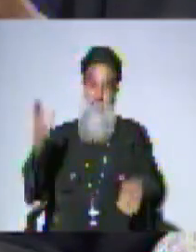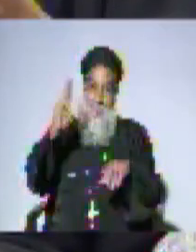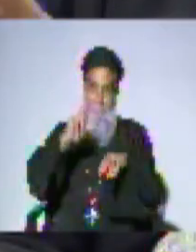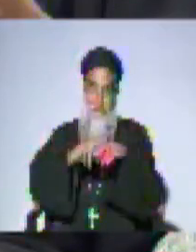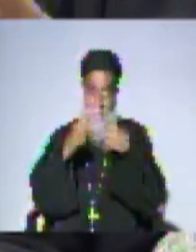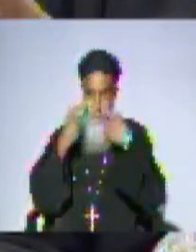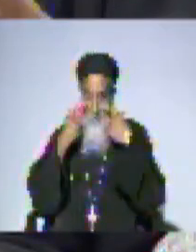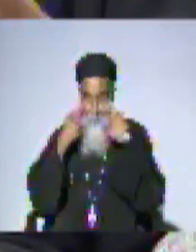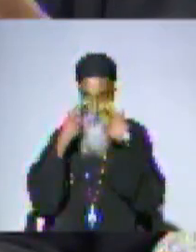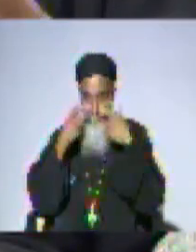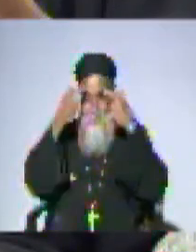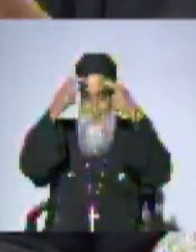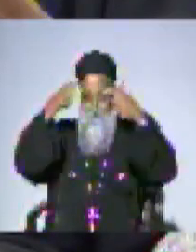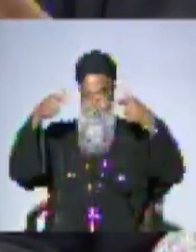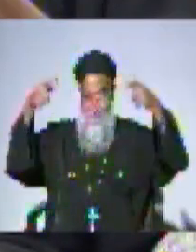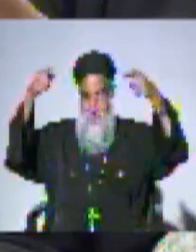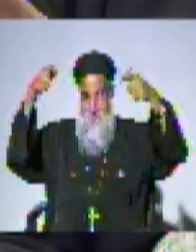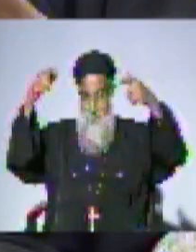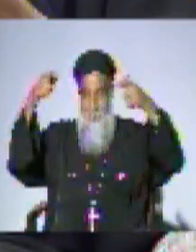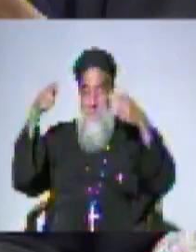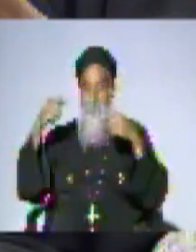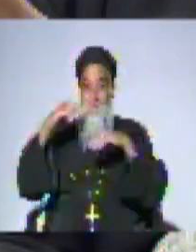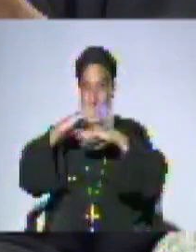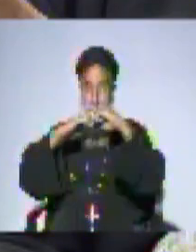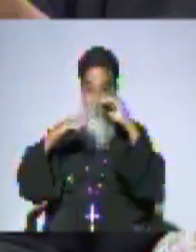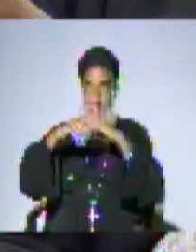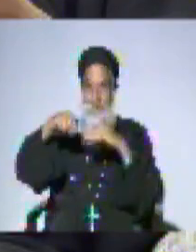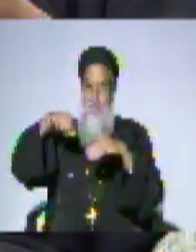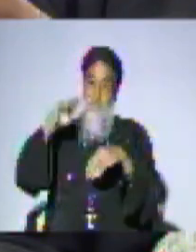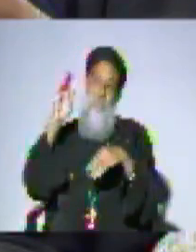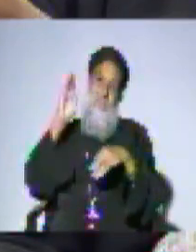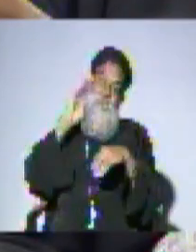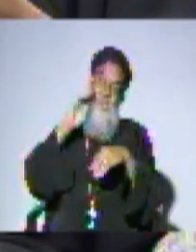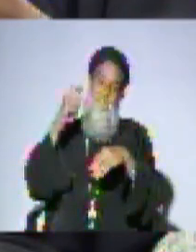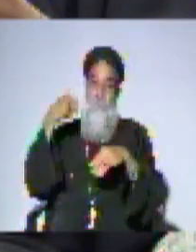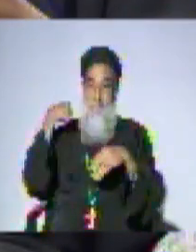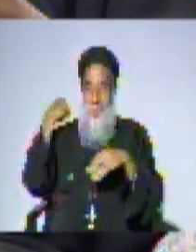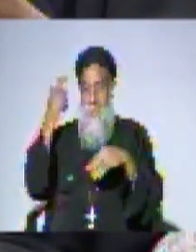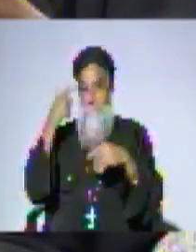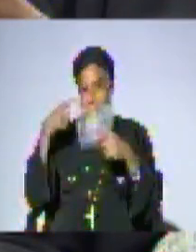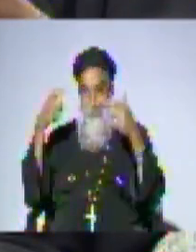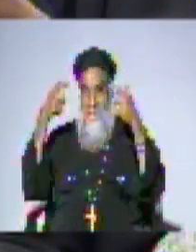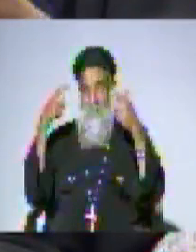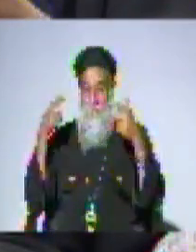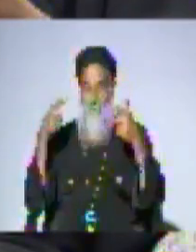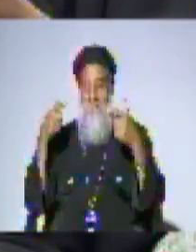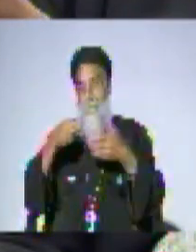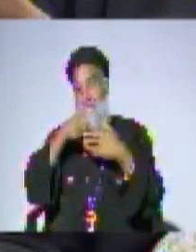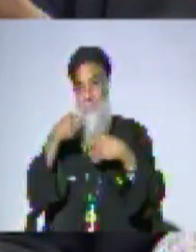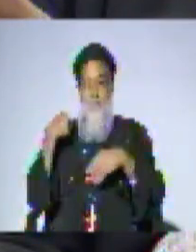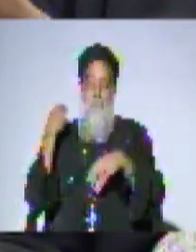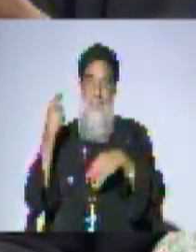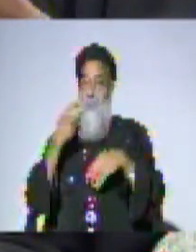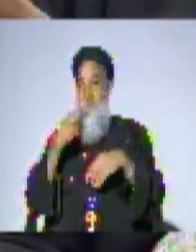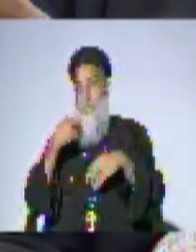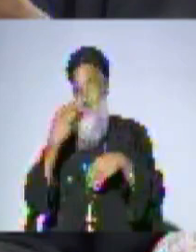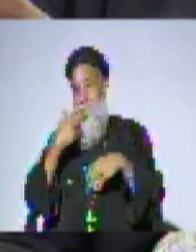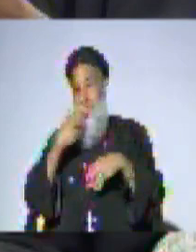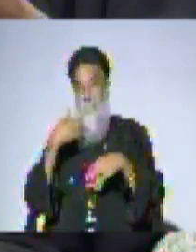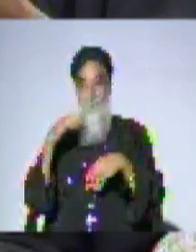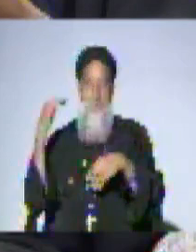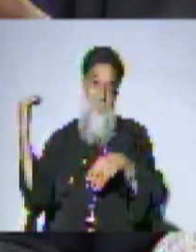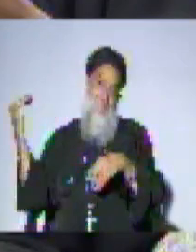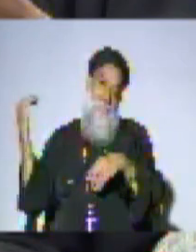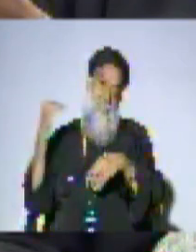أعزائي المشاهدين، مع نيافة الحبر الجليل أنبا بنيامين، برنامجكم طقس، ومعنا سيدنا بيكلمنا عن القداس الكرولوسي الذي وضعه